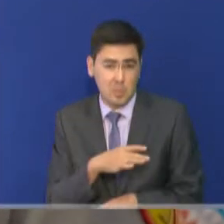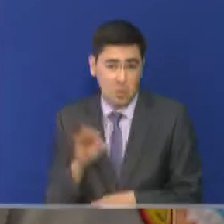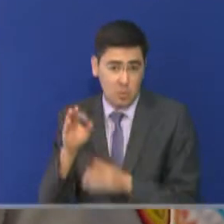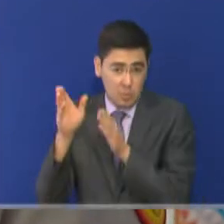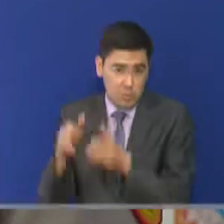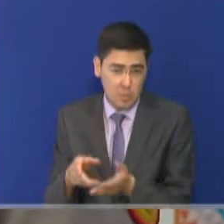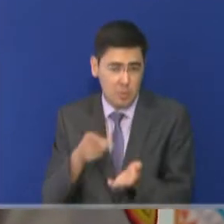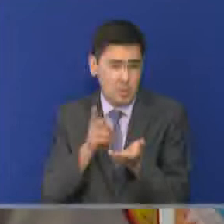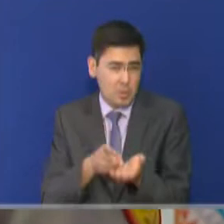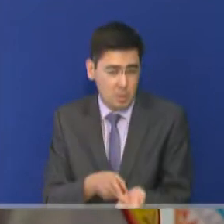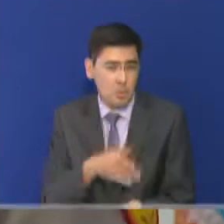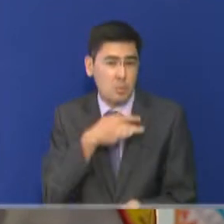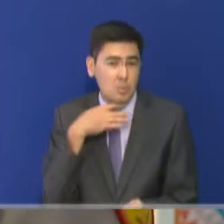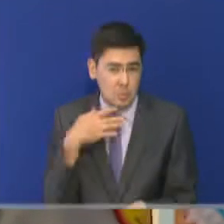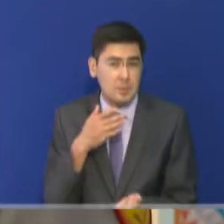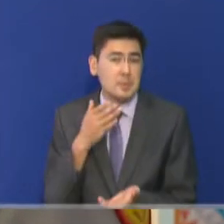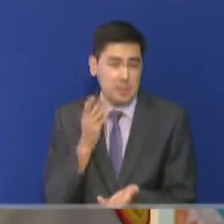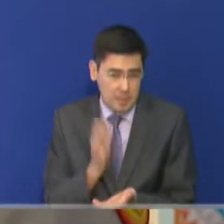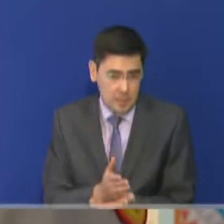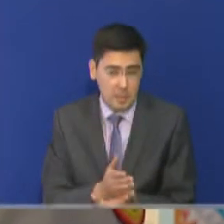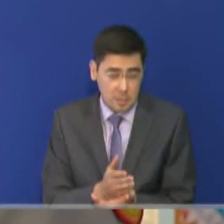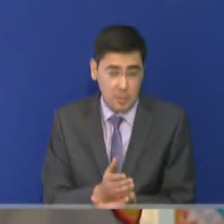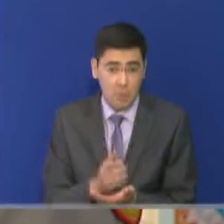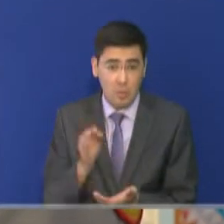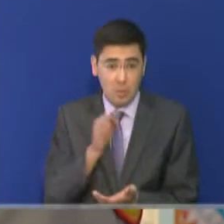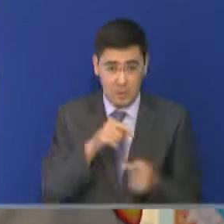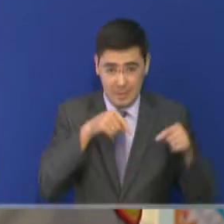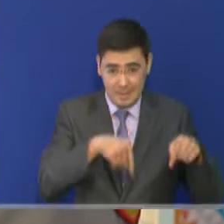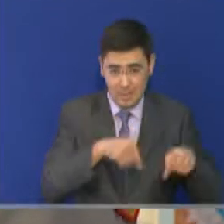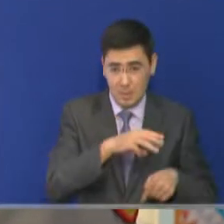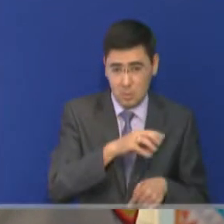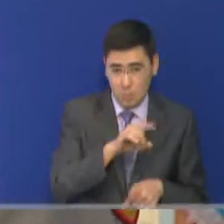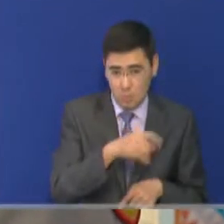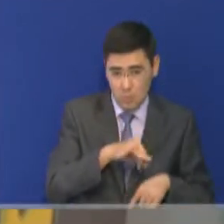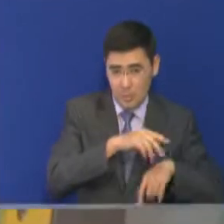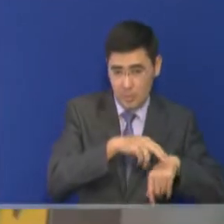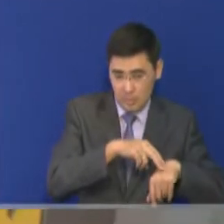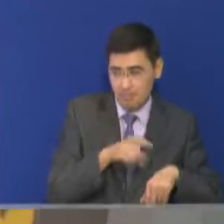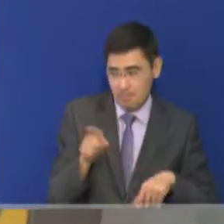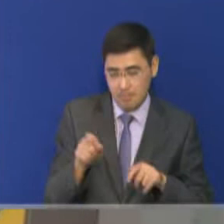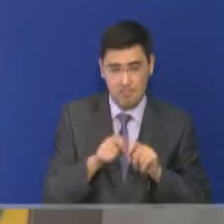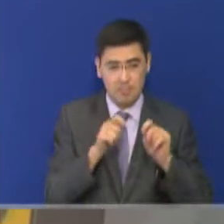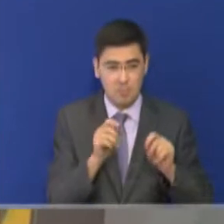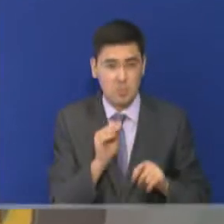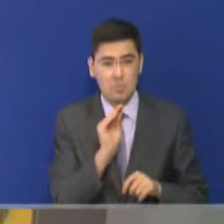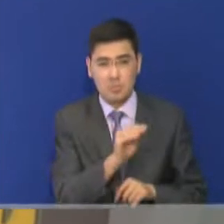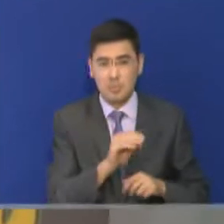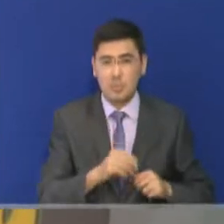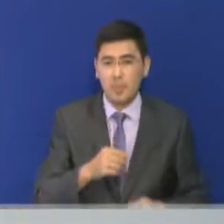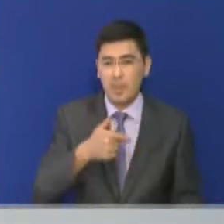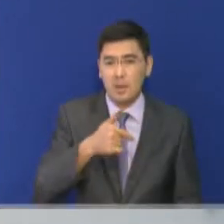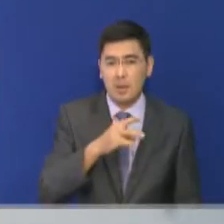сол кісі жайлы деректер бар. Біз сол бұрыш ашып отырмыз, сондай шаралар өткізіп отырмыз. Мұражайдың бір бөлігіне